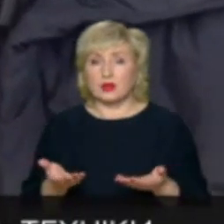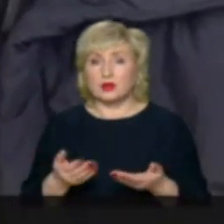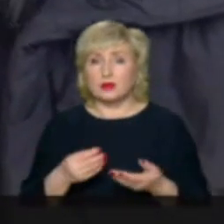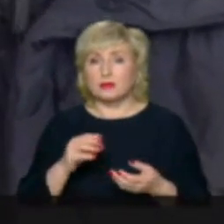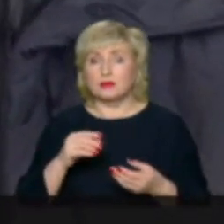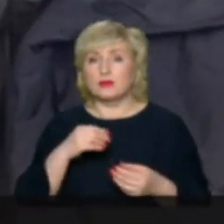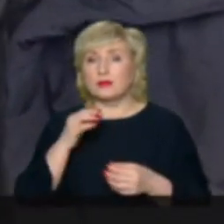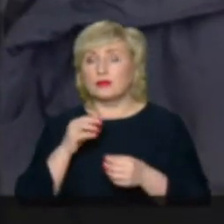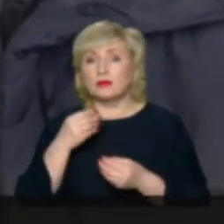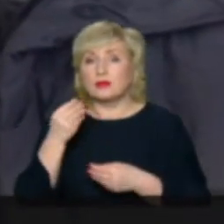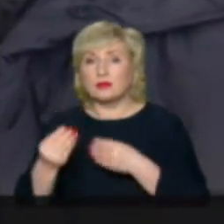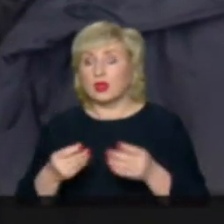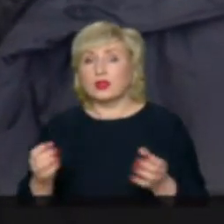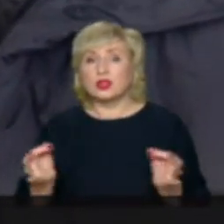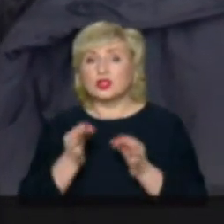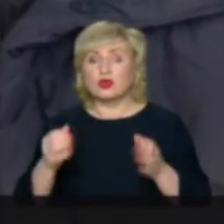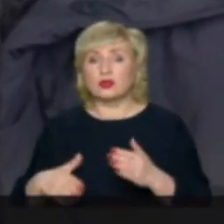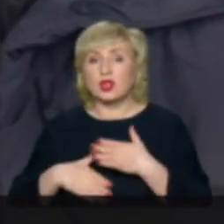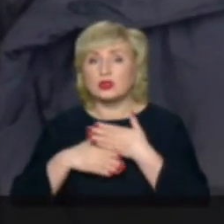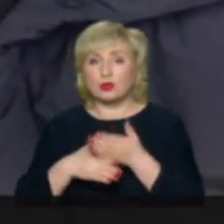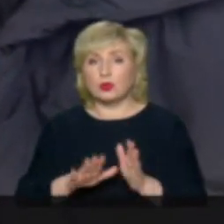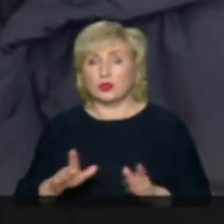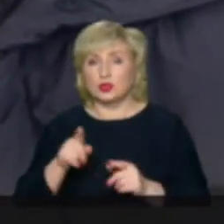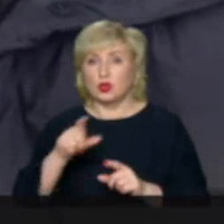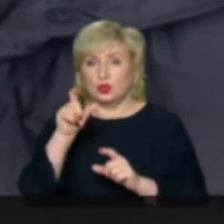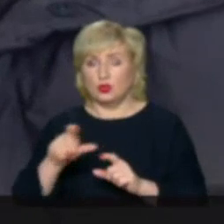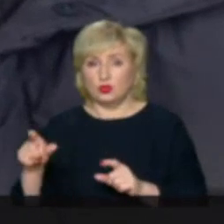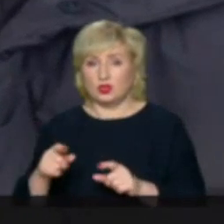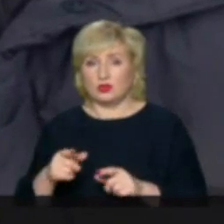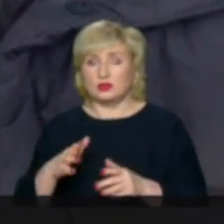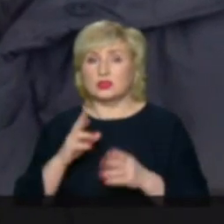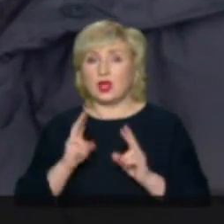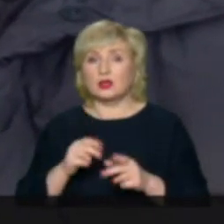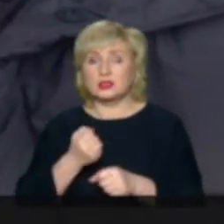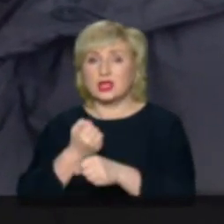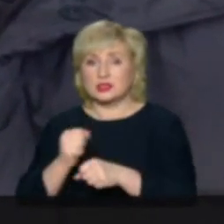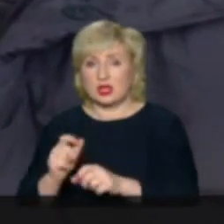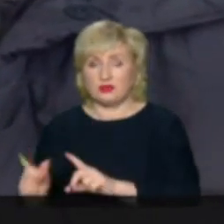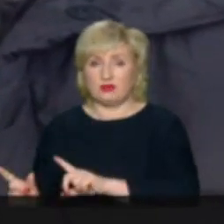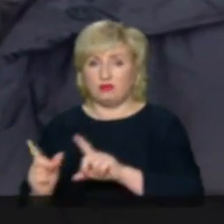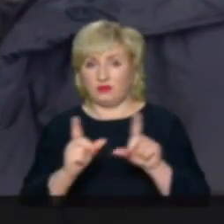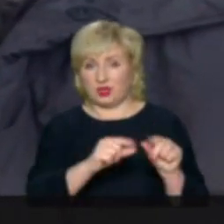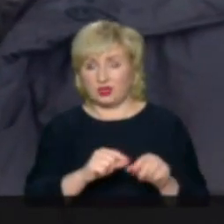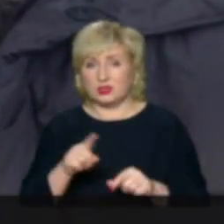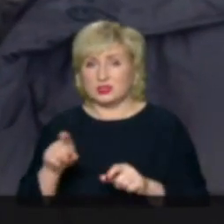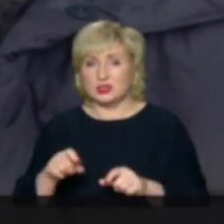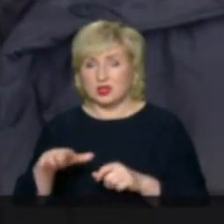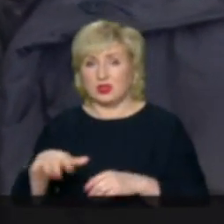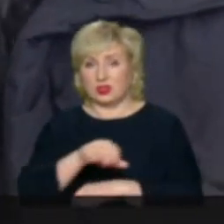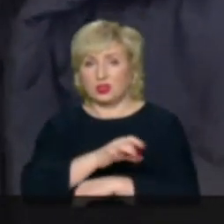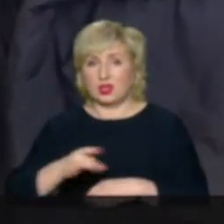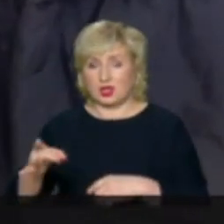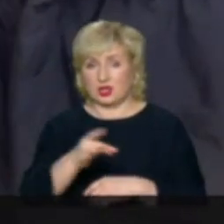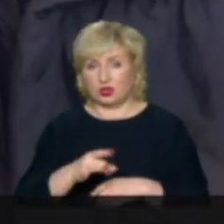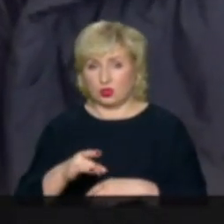пряники, нічого не допомагає, щоб їх якимось чином там заставити виїхати з окупованих територій. От